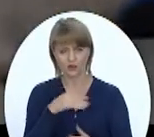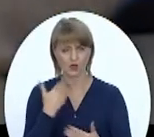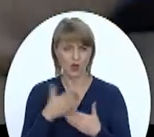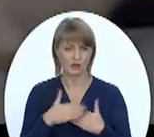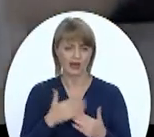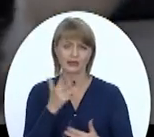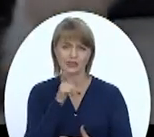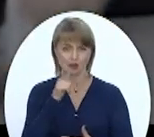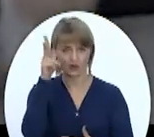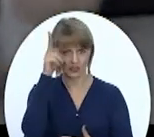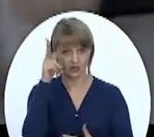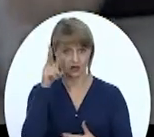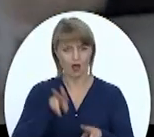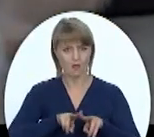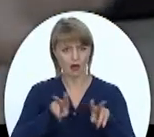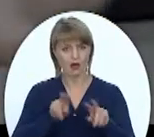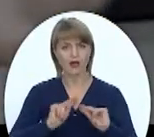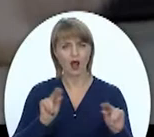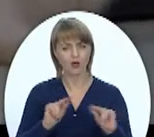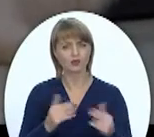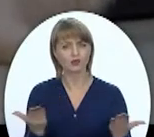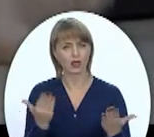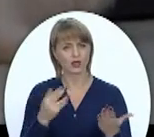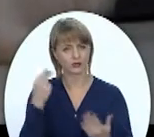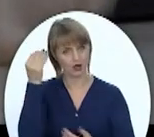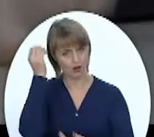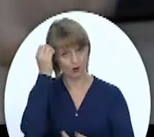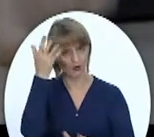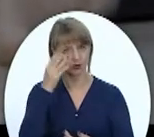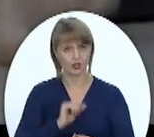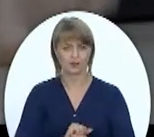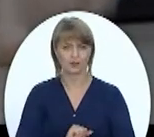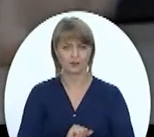3 месяцев. Параллельно их обучат некоторым канис-премудростям.